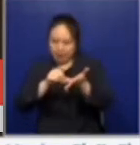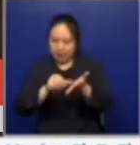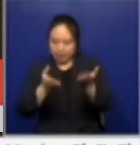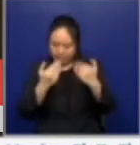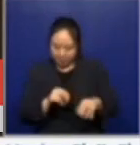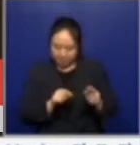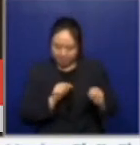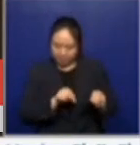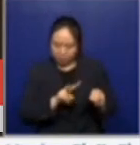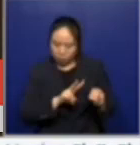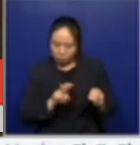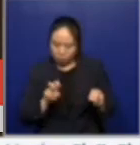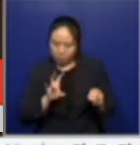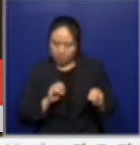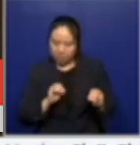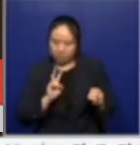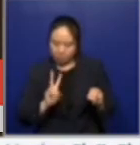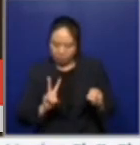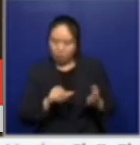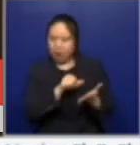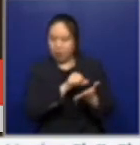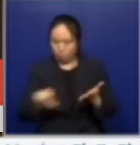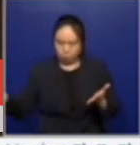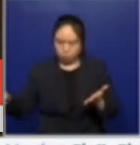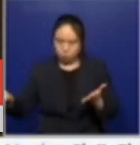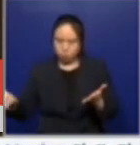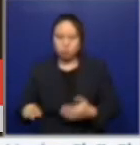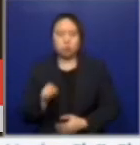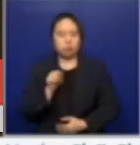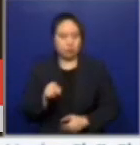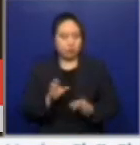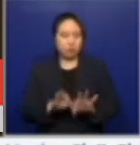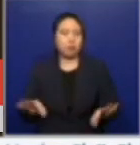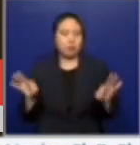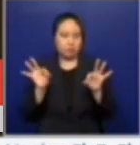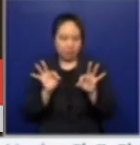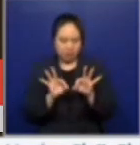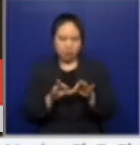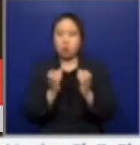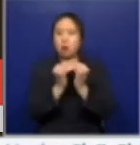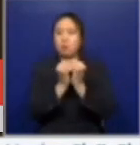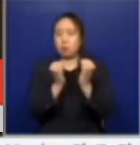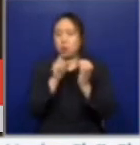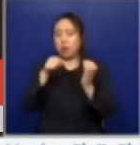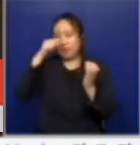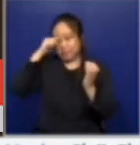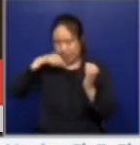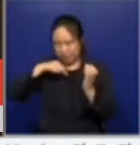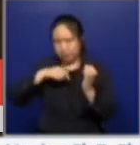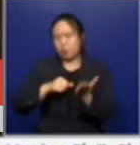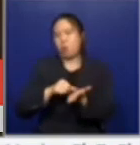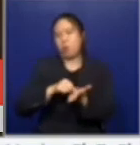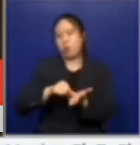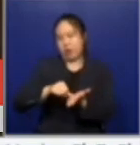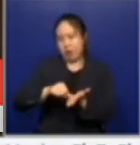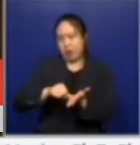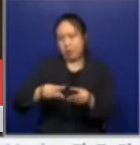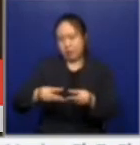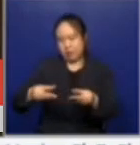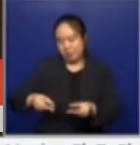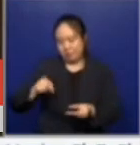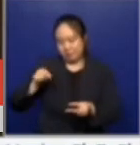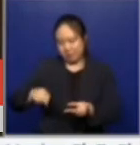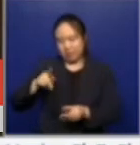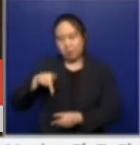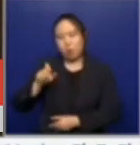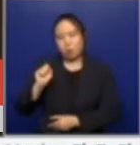ตรา272จึงจำเป็นต้องตรารัฐธรรมนูญแห่งราชอาณาจักรไทยแก้ไขเพิ่มเติมฉบับที่พุทธศัก